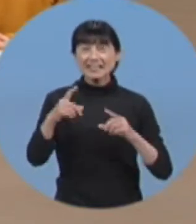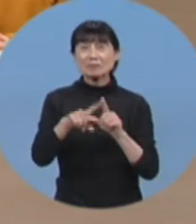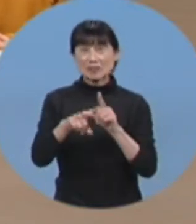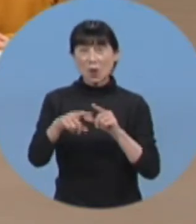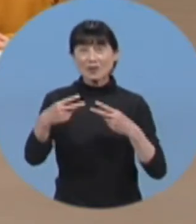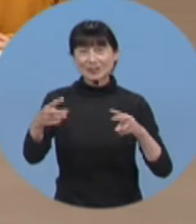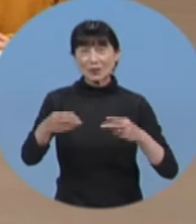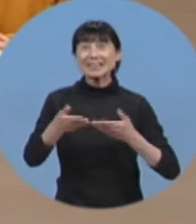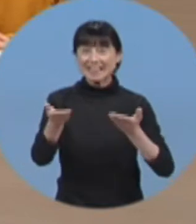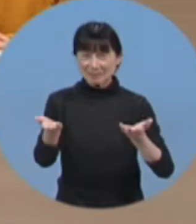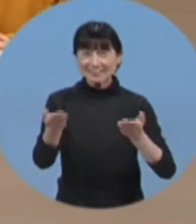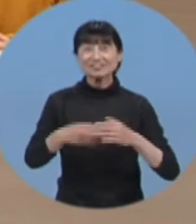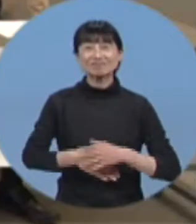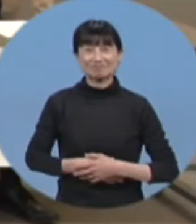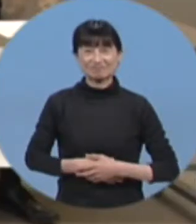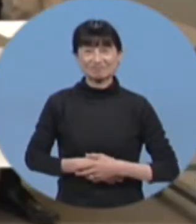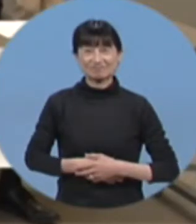出来事からお伝えします。